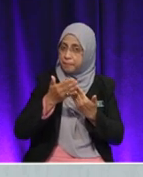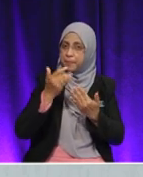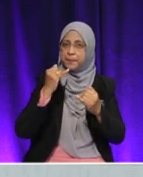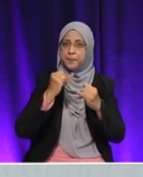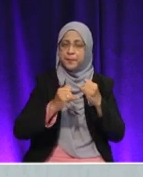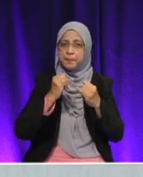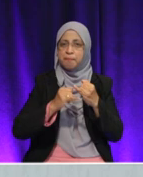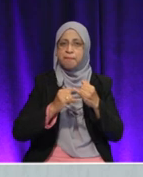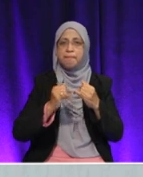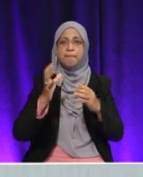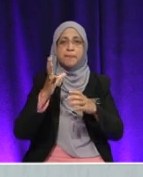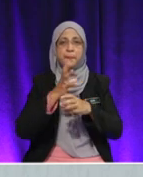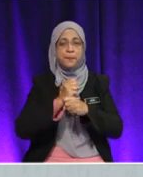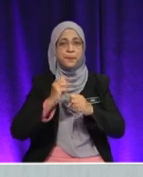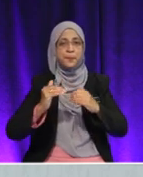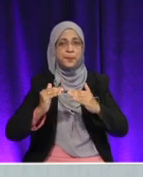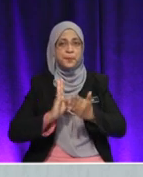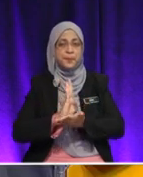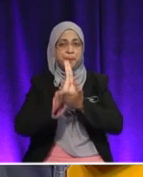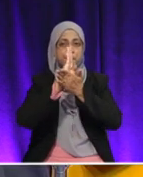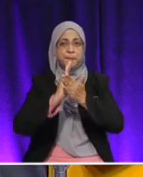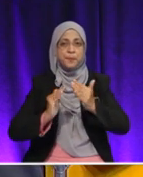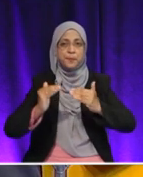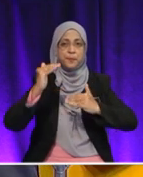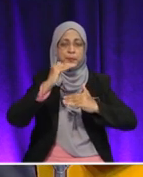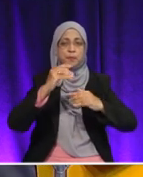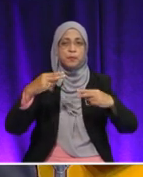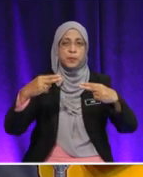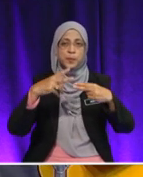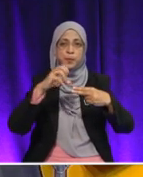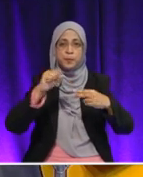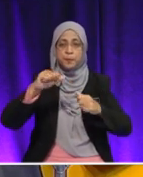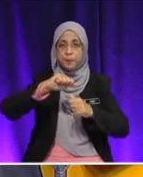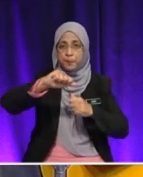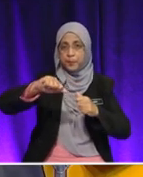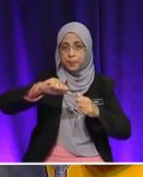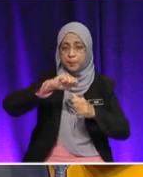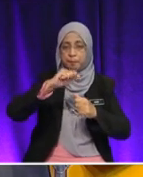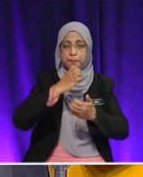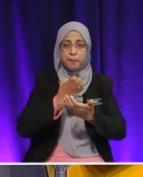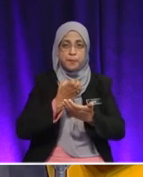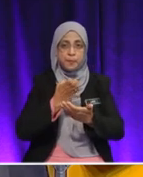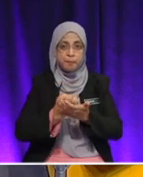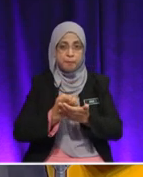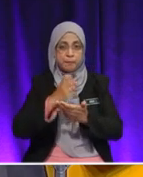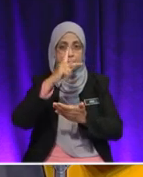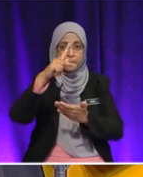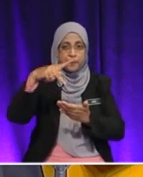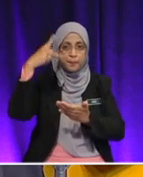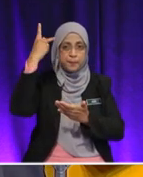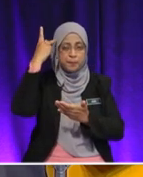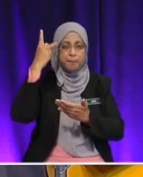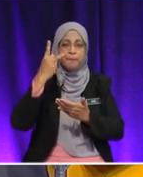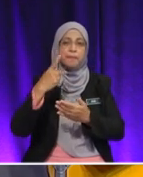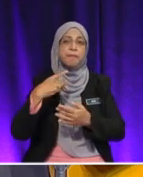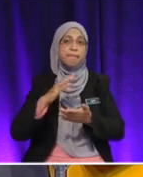pembangunan ekonomi social politik yang stabil so dalam situasi ini kita sebagai rakyat indonesia dan